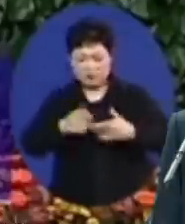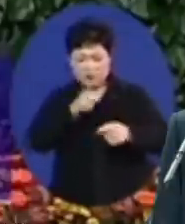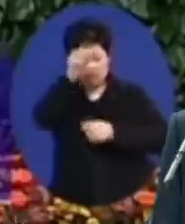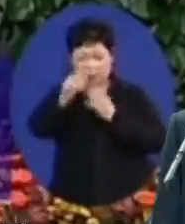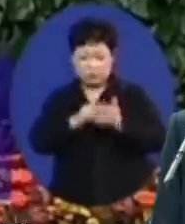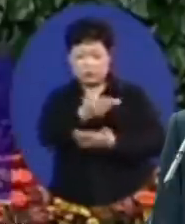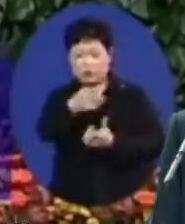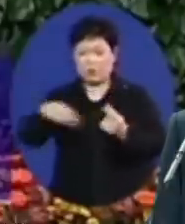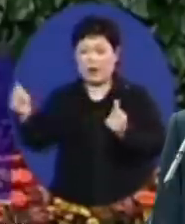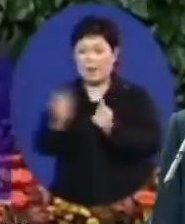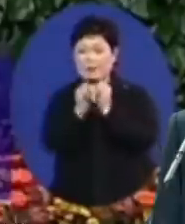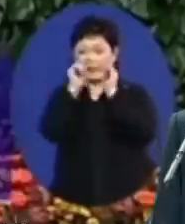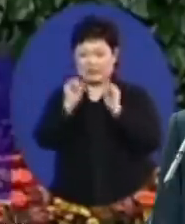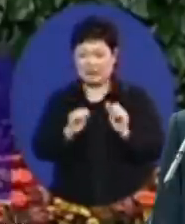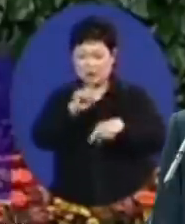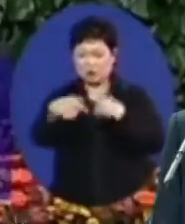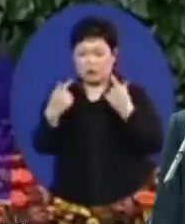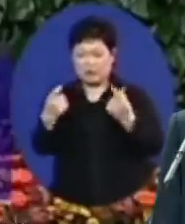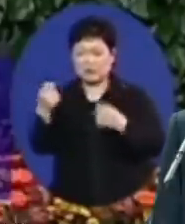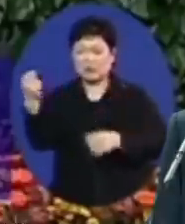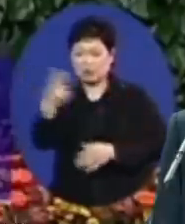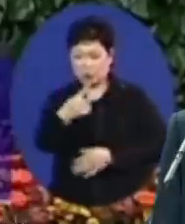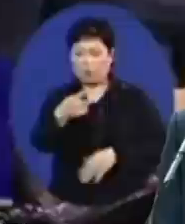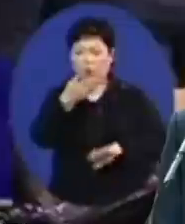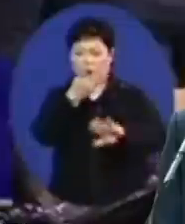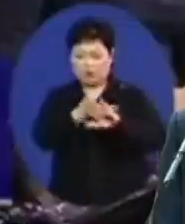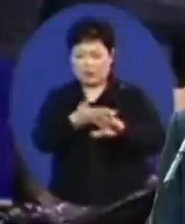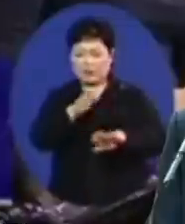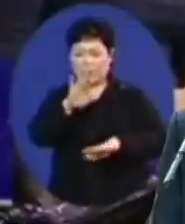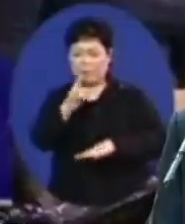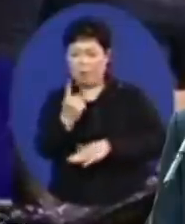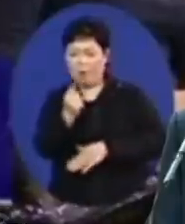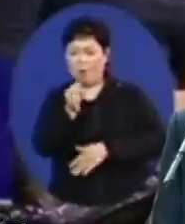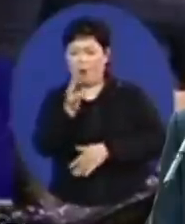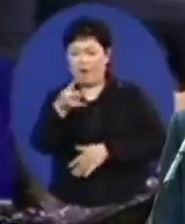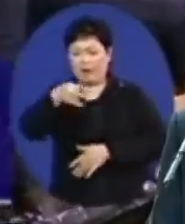너희와 함께 있게 하시니. 한번 따라 읽어보십시오. 또 다른 보혜사를 주사